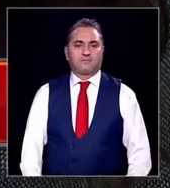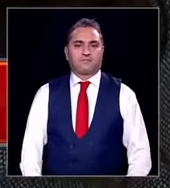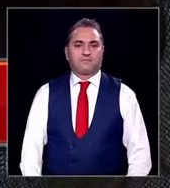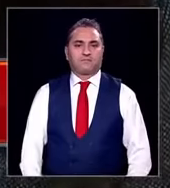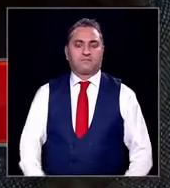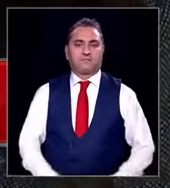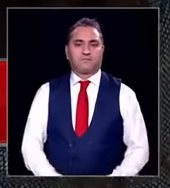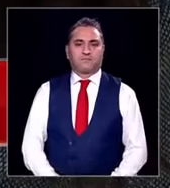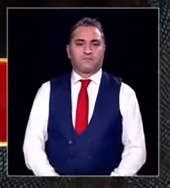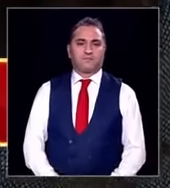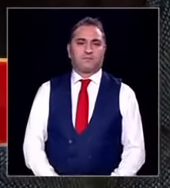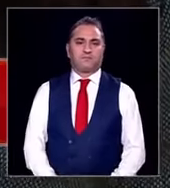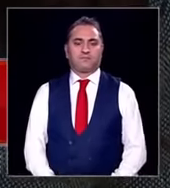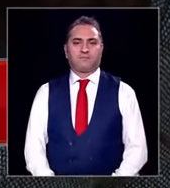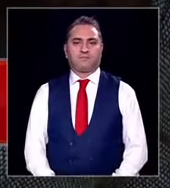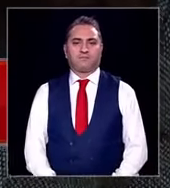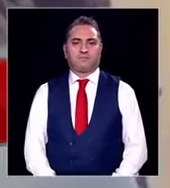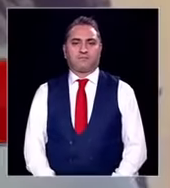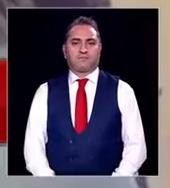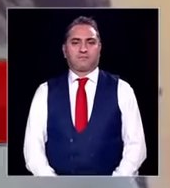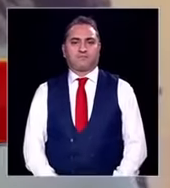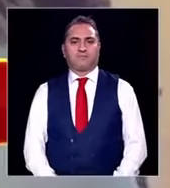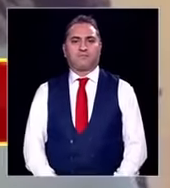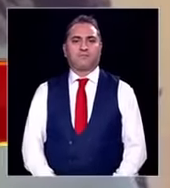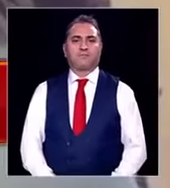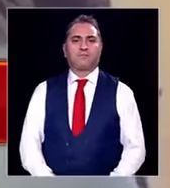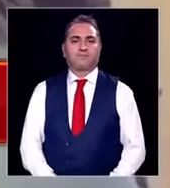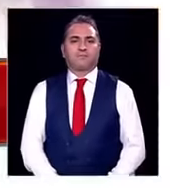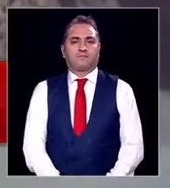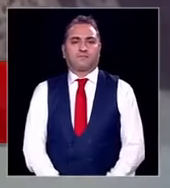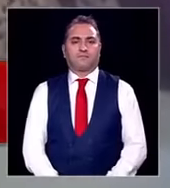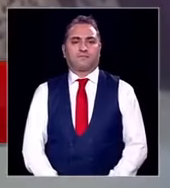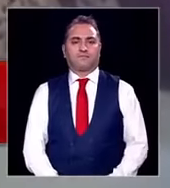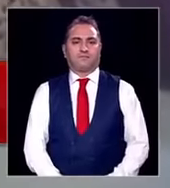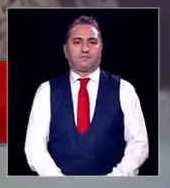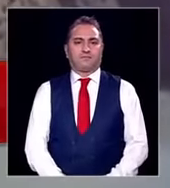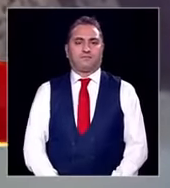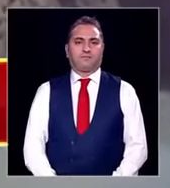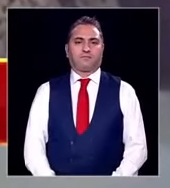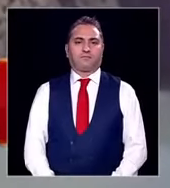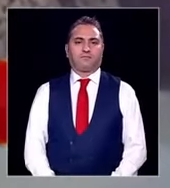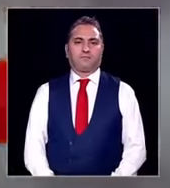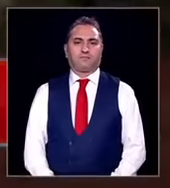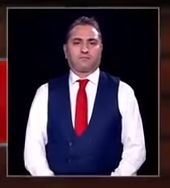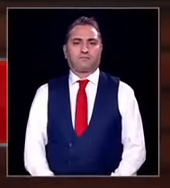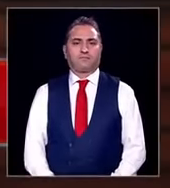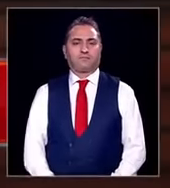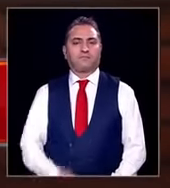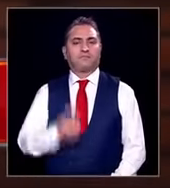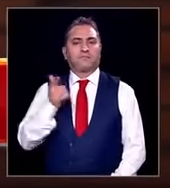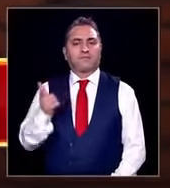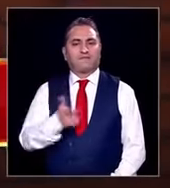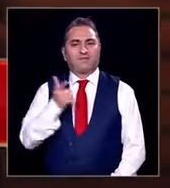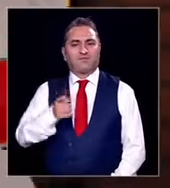Sağlık açısından oldukça riskli bir sendrom. Başladığım zaman kendimi durduramıyorum ve bunu elimde olmadan yapıyorum, inanın. Videoyu